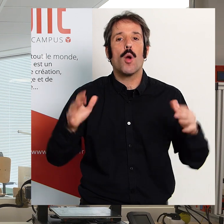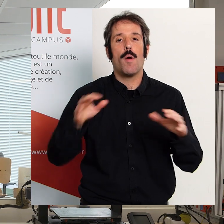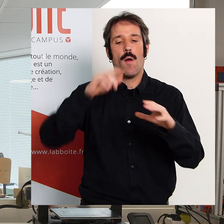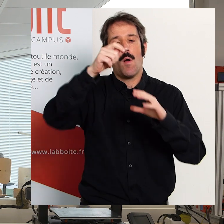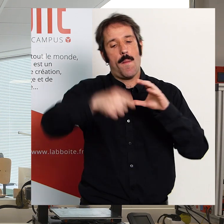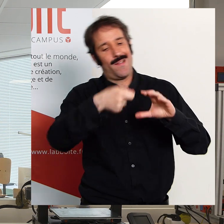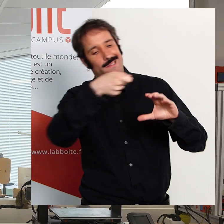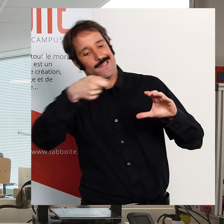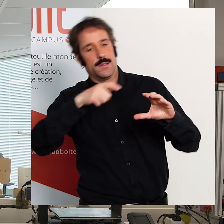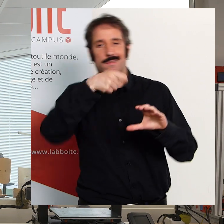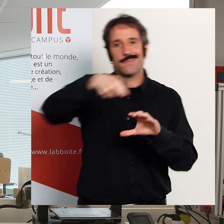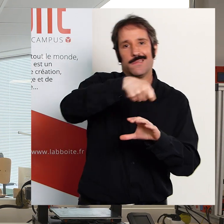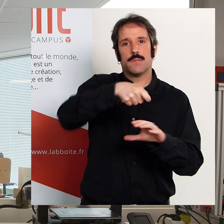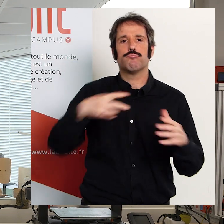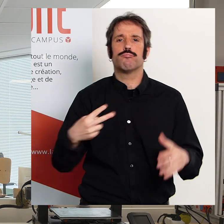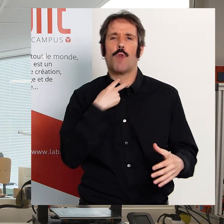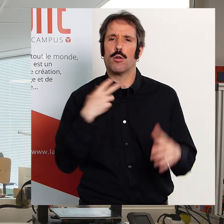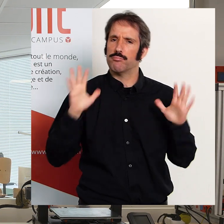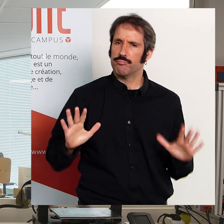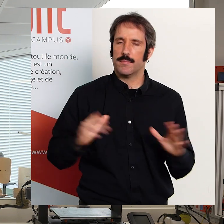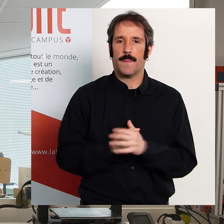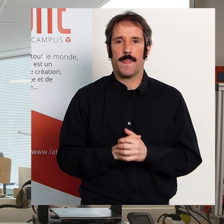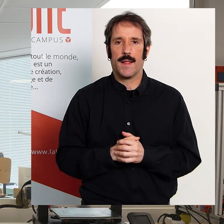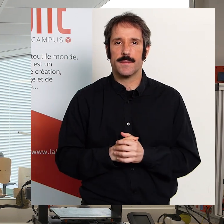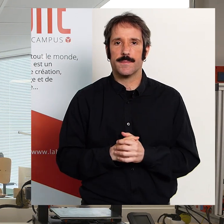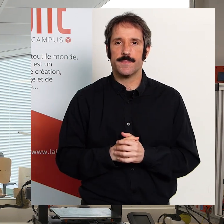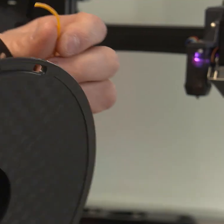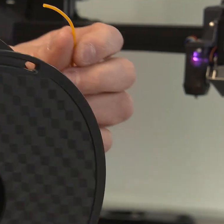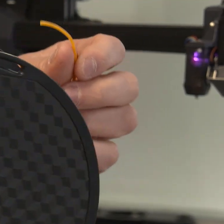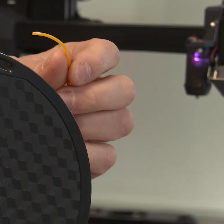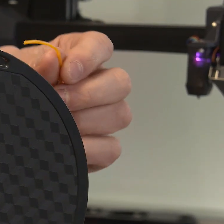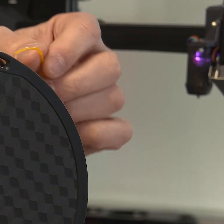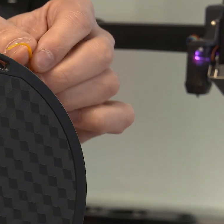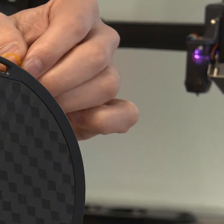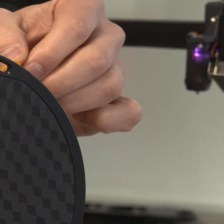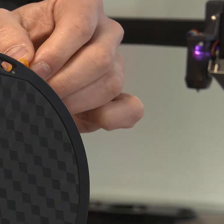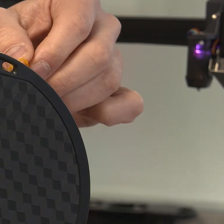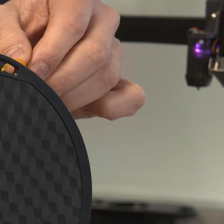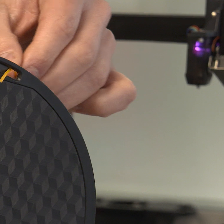le glissant dans les petites encoches prévues sur les bobines directement.